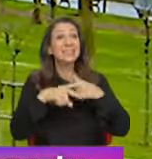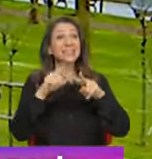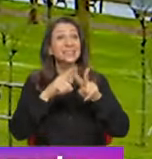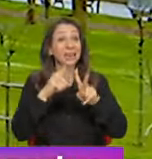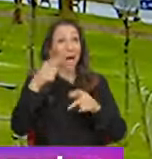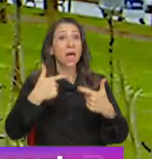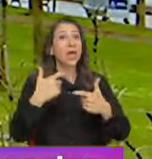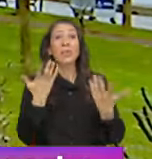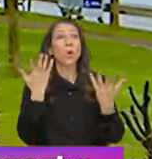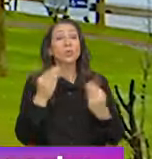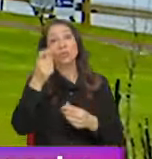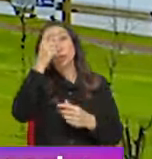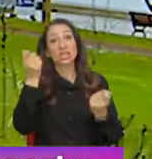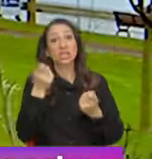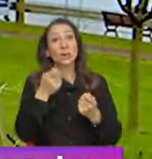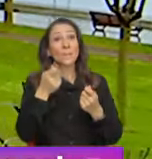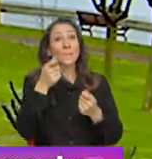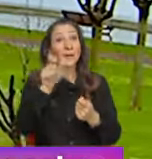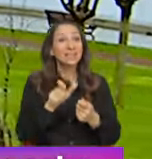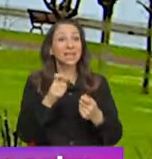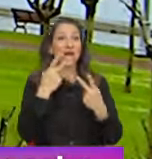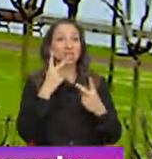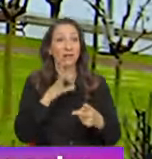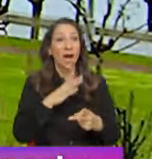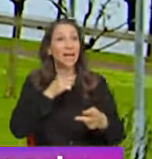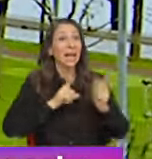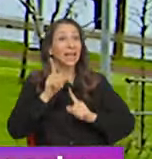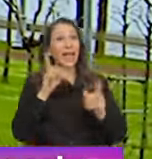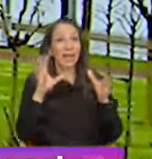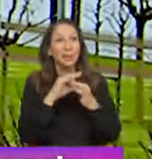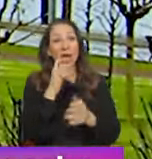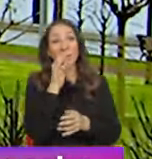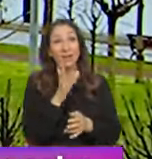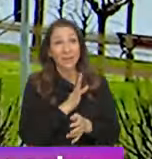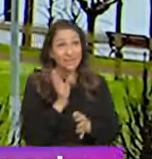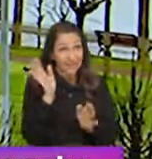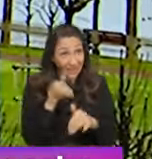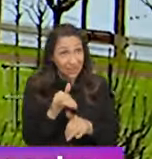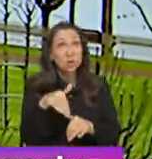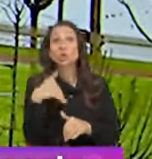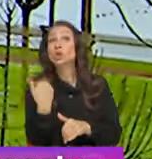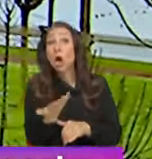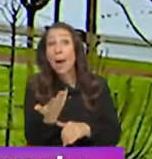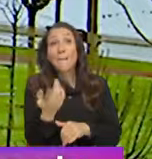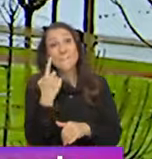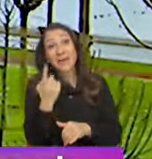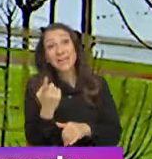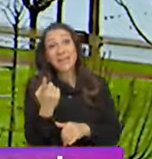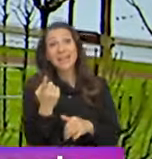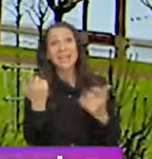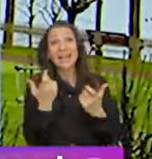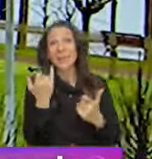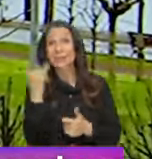buna dair Türkiye içi partisinden yeni açıklamalar var adaylıklar la ilgili bir Haberimiz var gelsin Sonra bakın ne